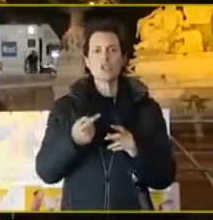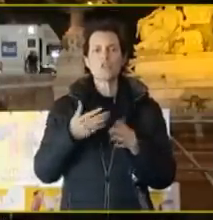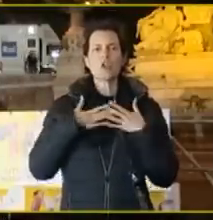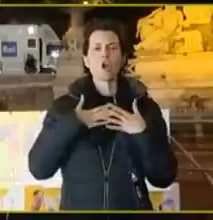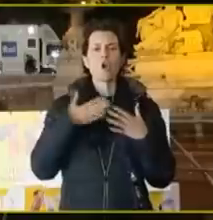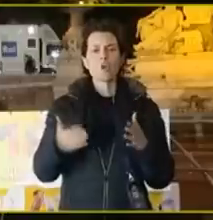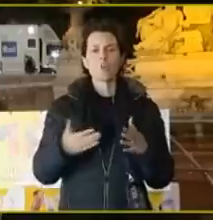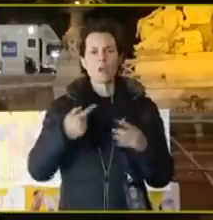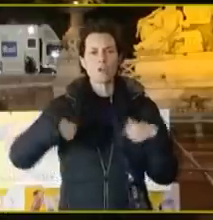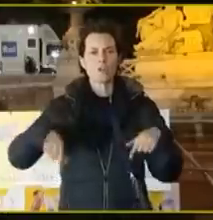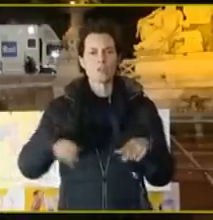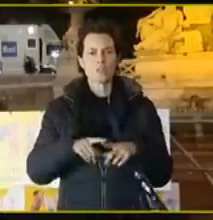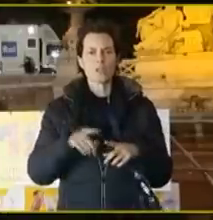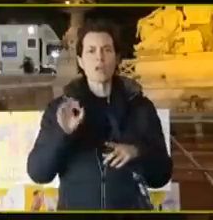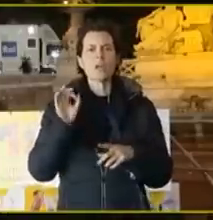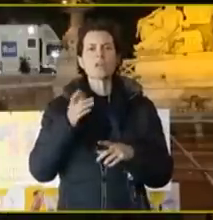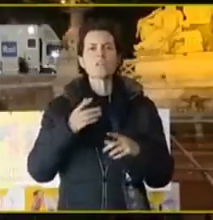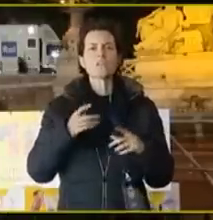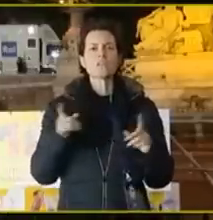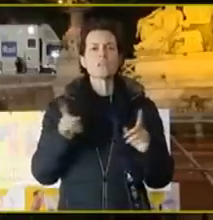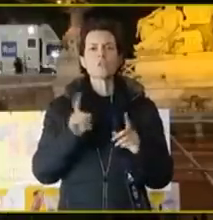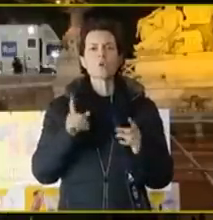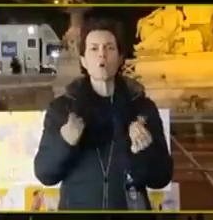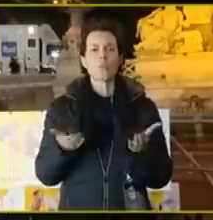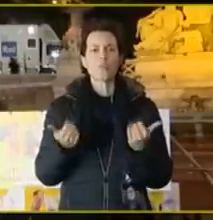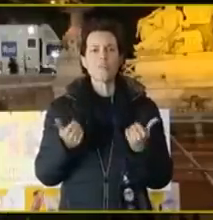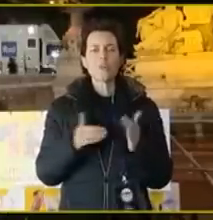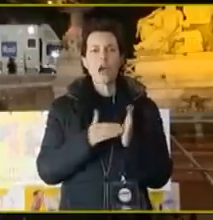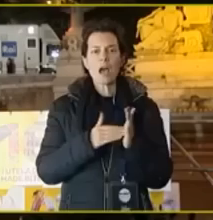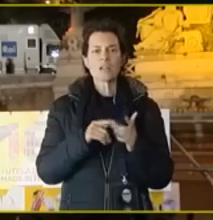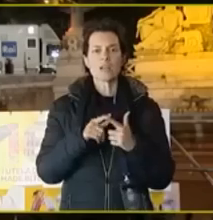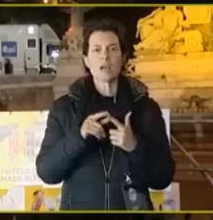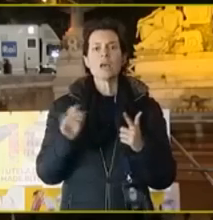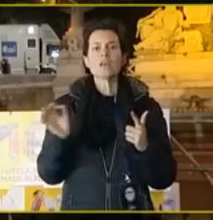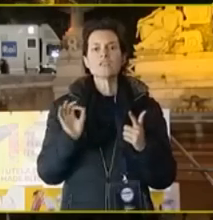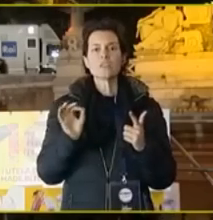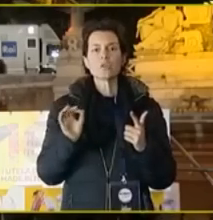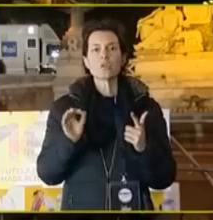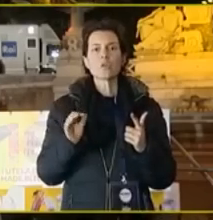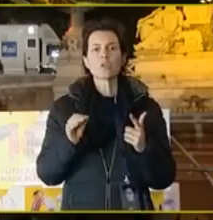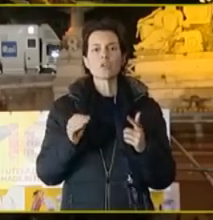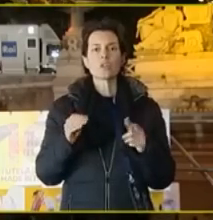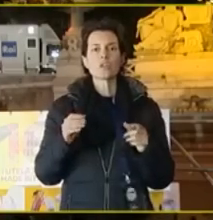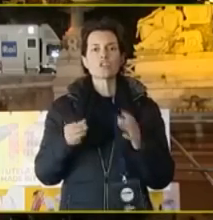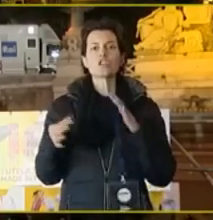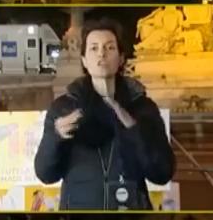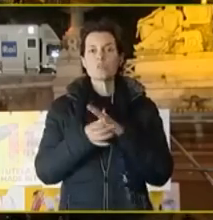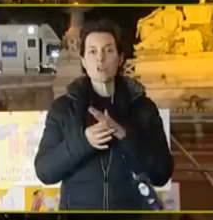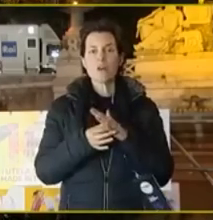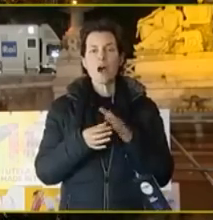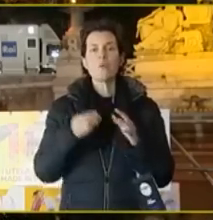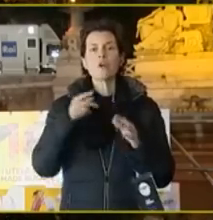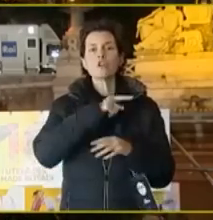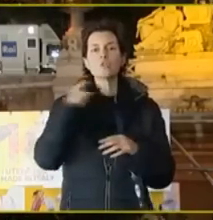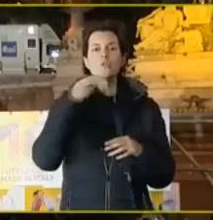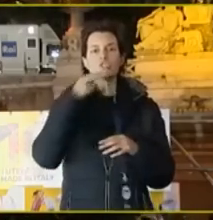successo, se non compravamo la casa, se non ci sposavamo, e ci davano anche dei bamboccioni. Non ci